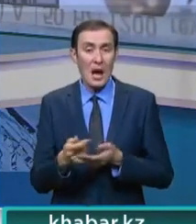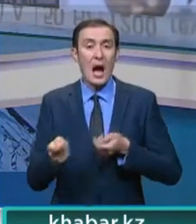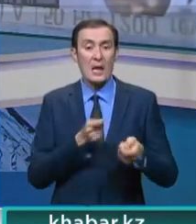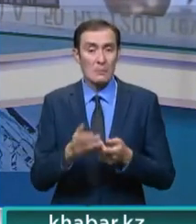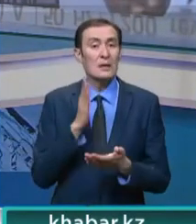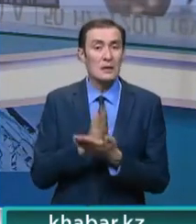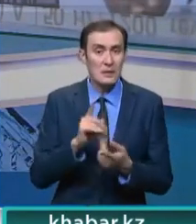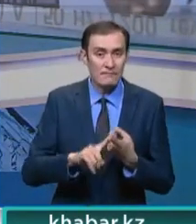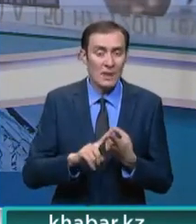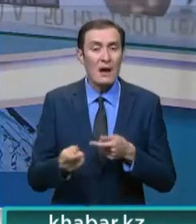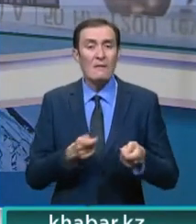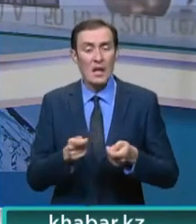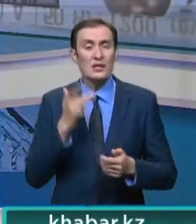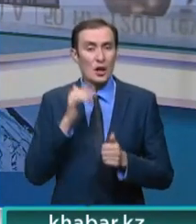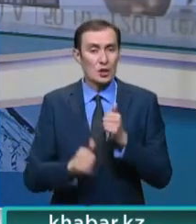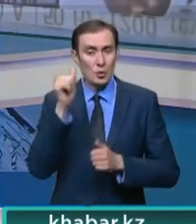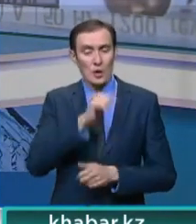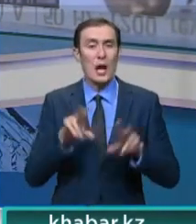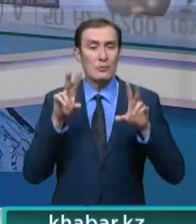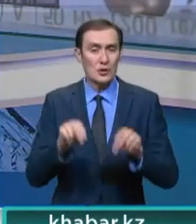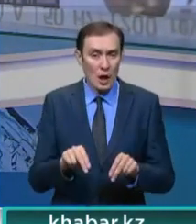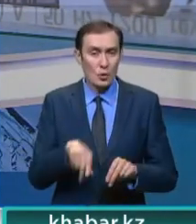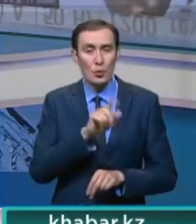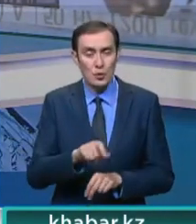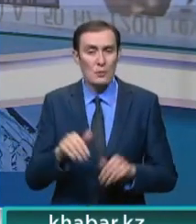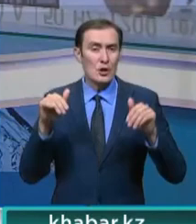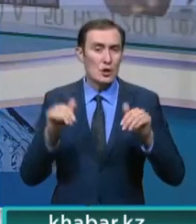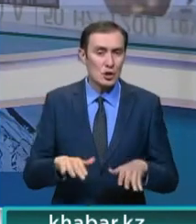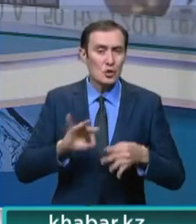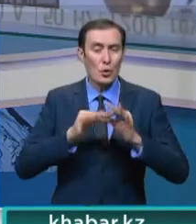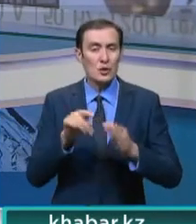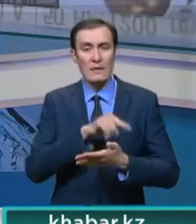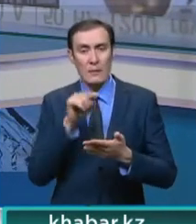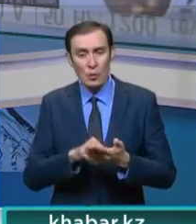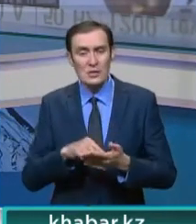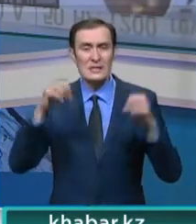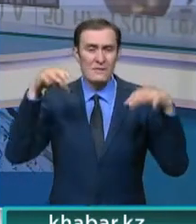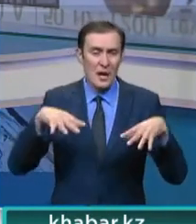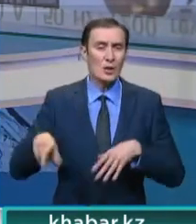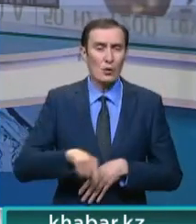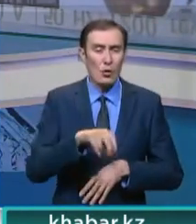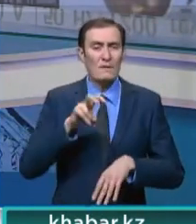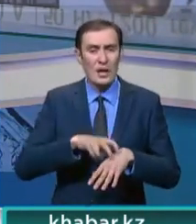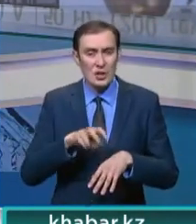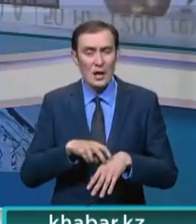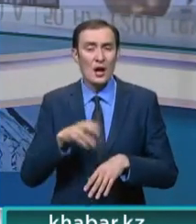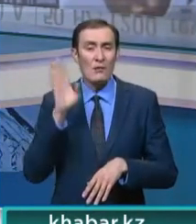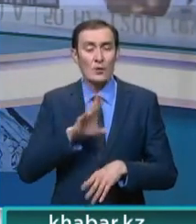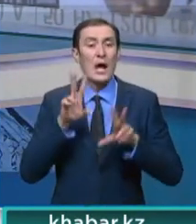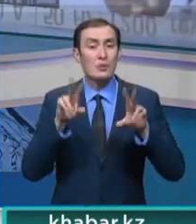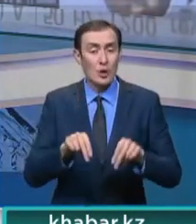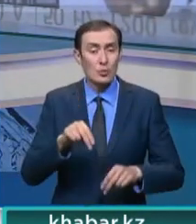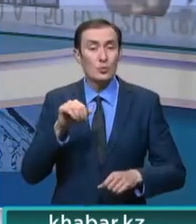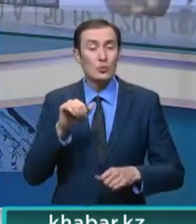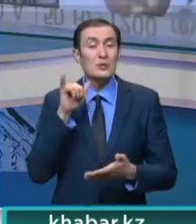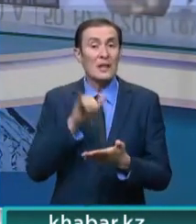акимат есть. Местные власти каждый год обещают сельчанам решить все наболевшие вопросы со светом, дорогами, врачами. Колонку вторую